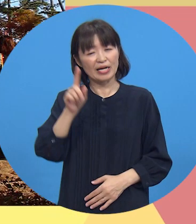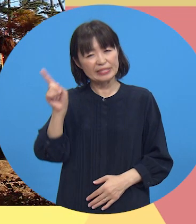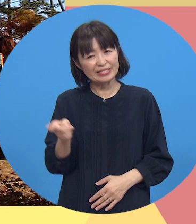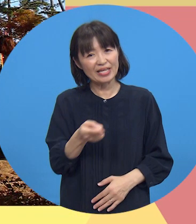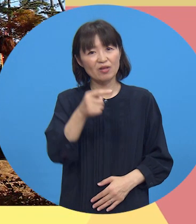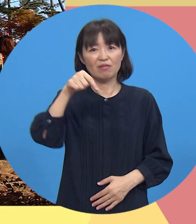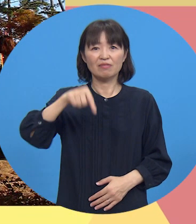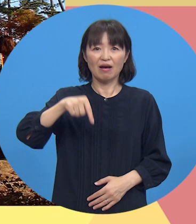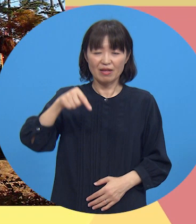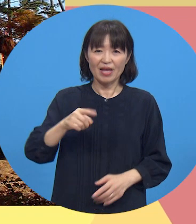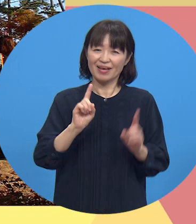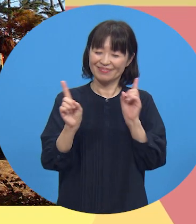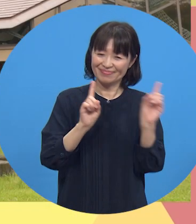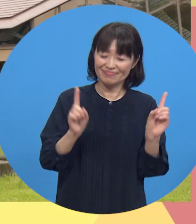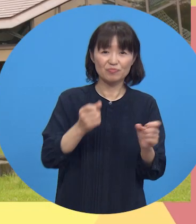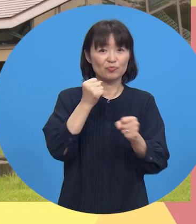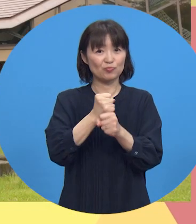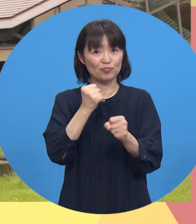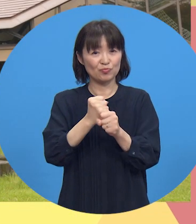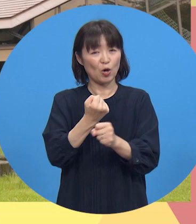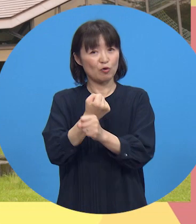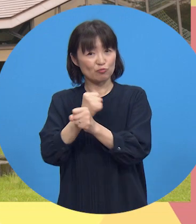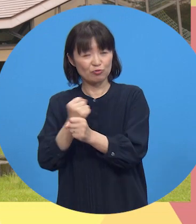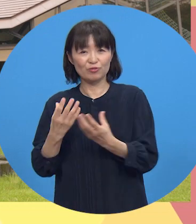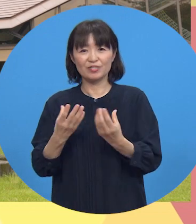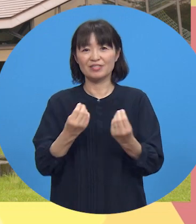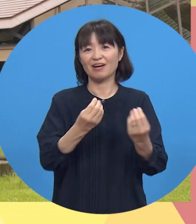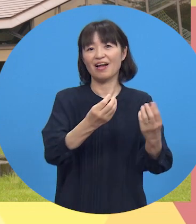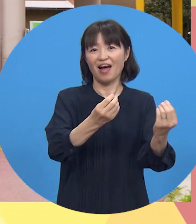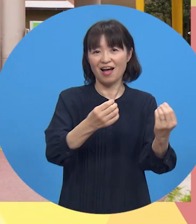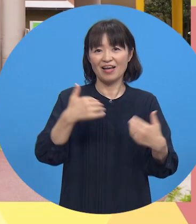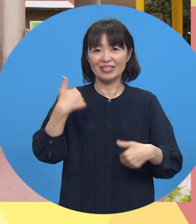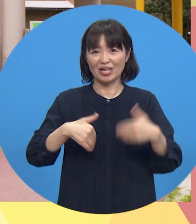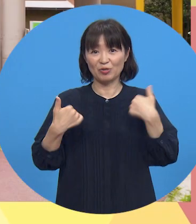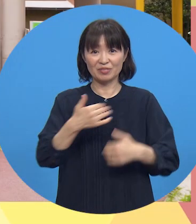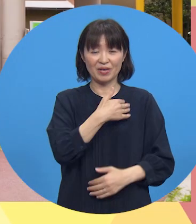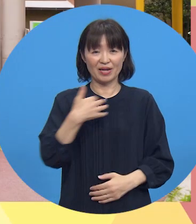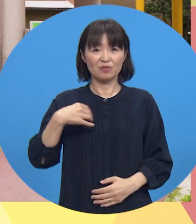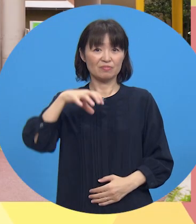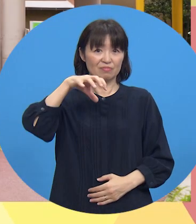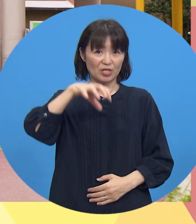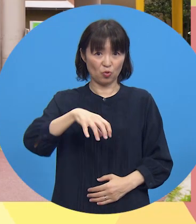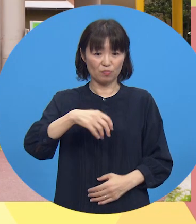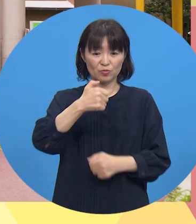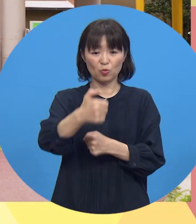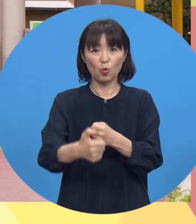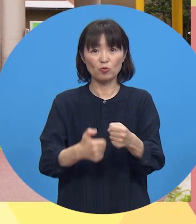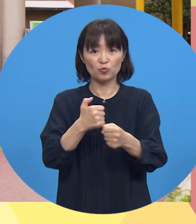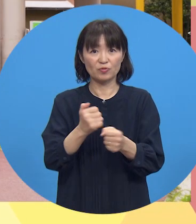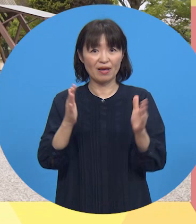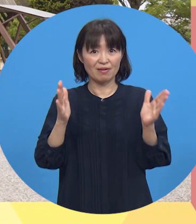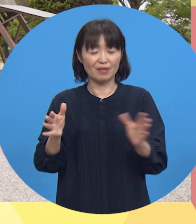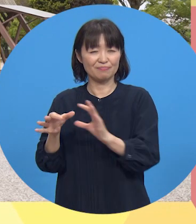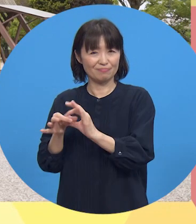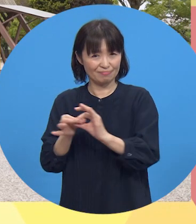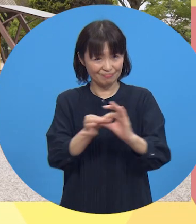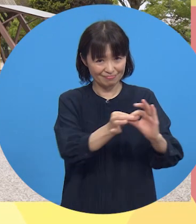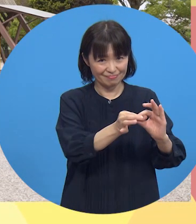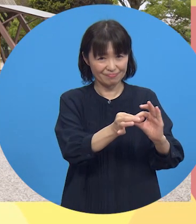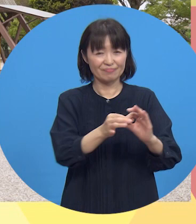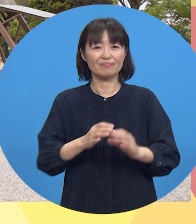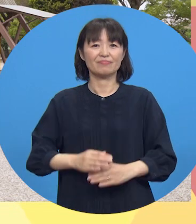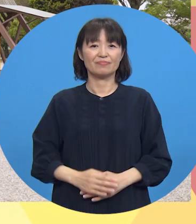びの中で創意工夫をしながら子どもたちが憩い楽しめる場所として半世紀にわたり親しまれてきました